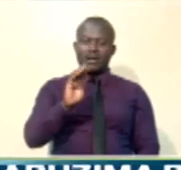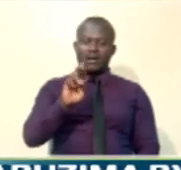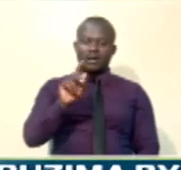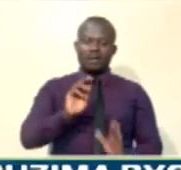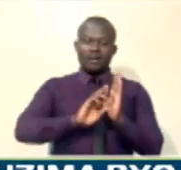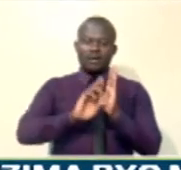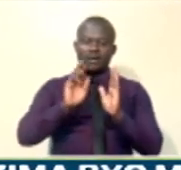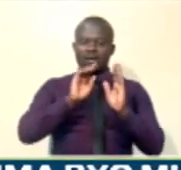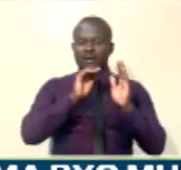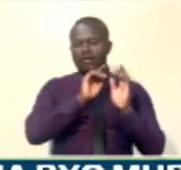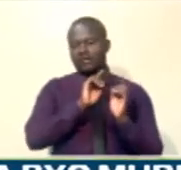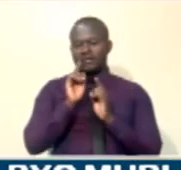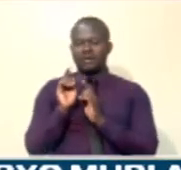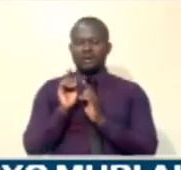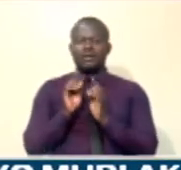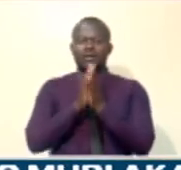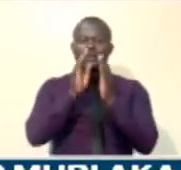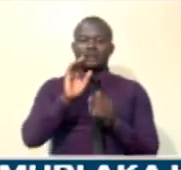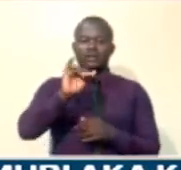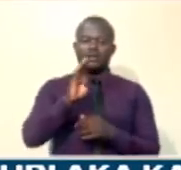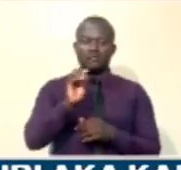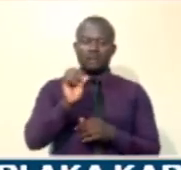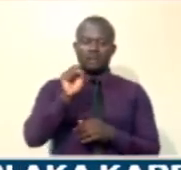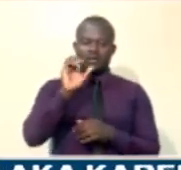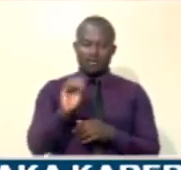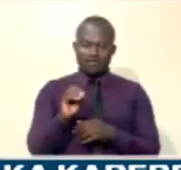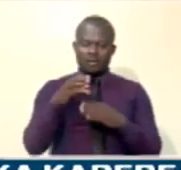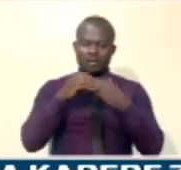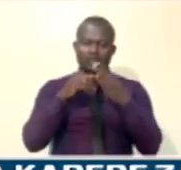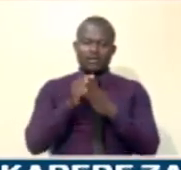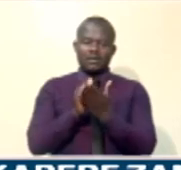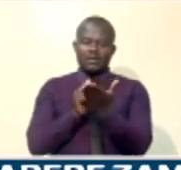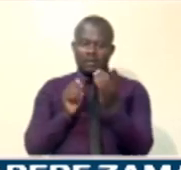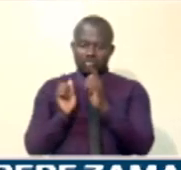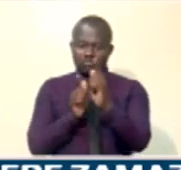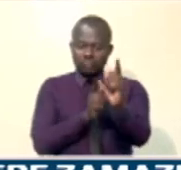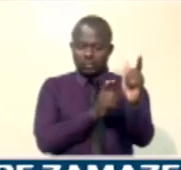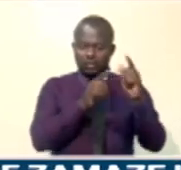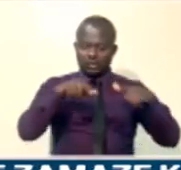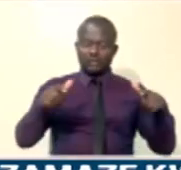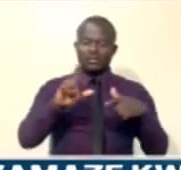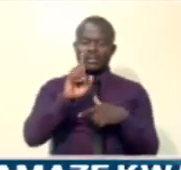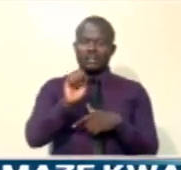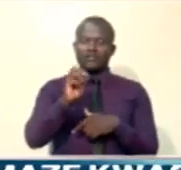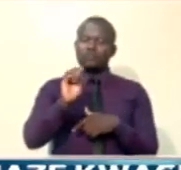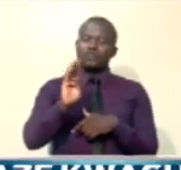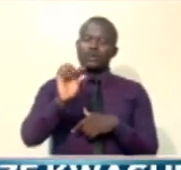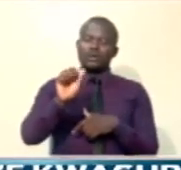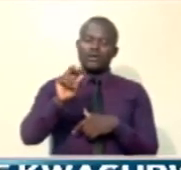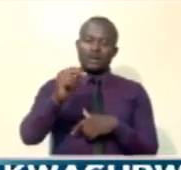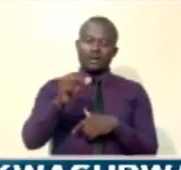mukuru w'ingabo z'u Rwanda, General Jean Bosco Kazura. Umugaba w'ingabo zirwanira ku butaka, Lieutenant General Mubaraka